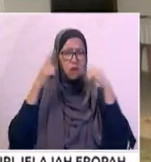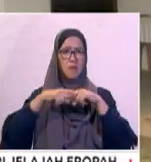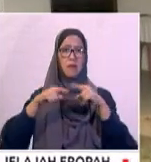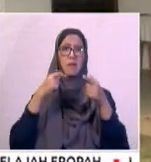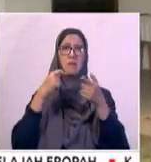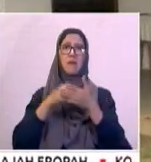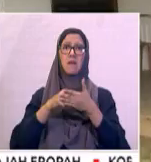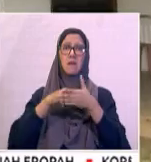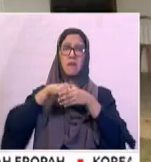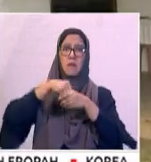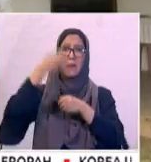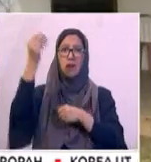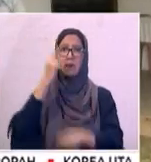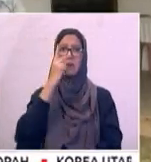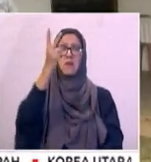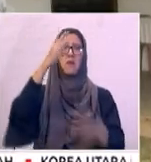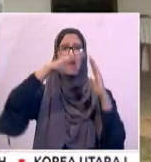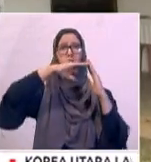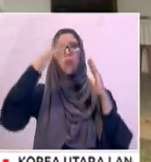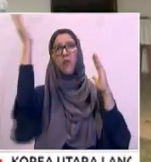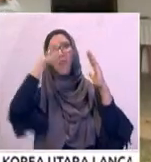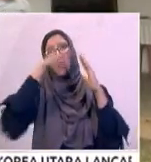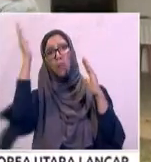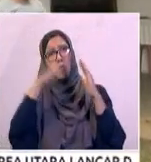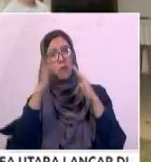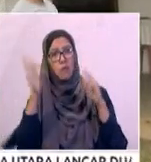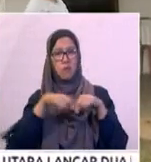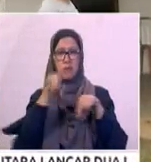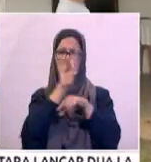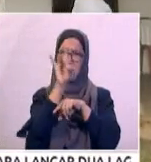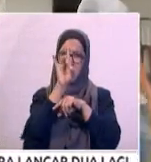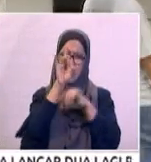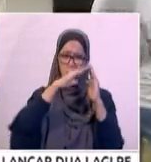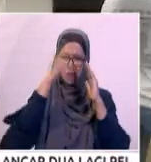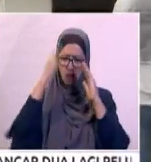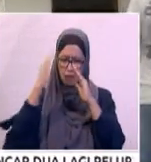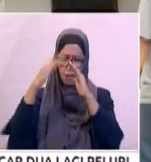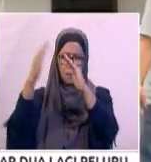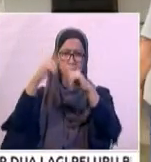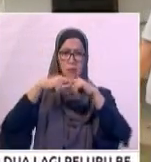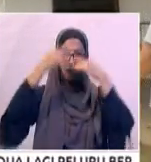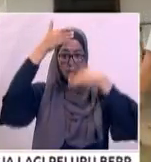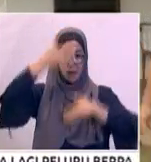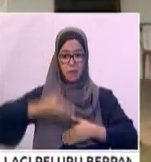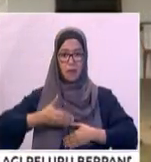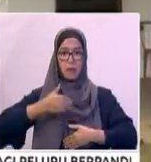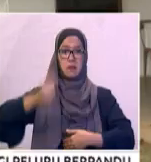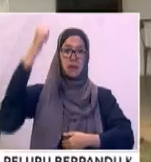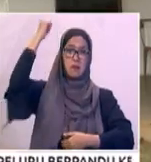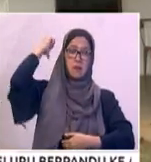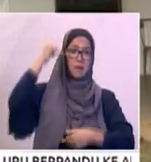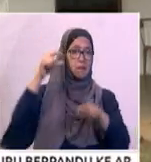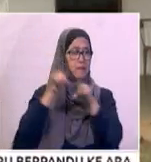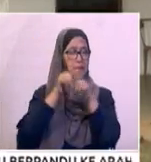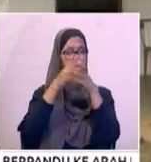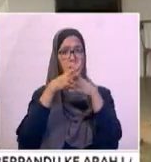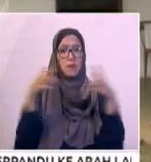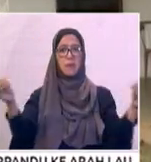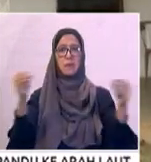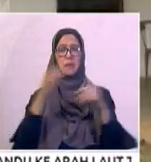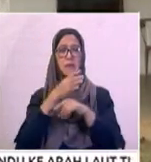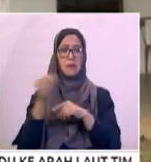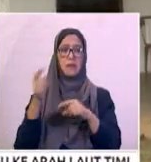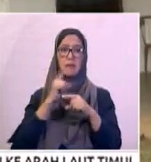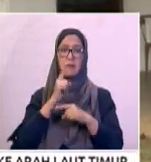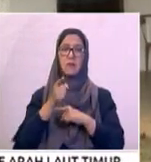tengok, atap sudah hilang. 7-8 keping banyak juga depan belakang tu. Bukan depan, belakang habis. Jadi, basah